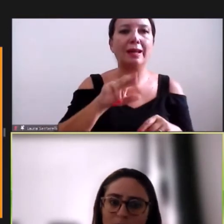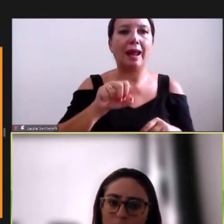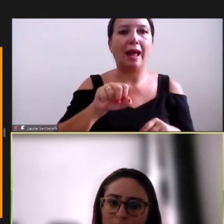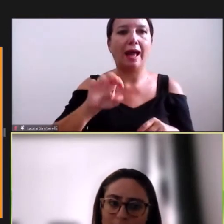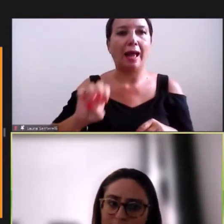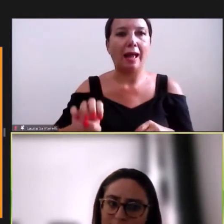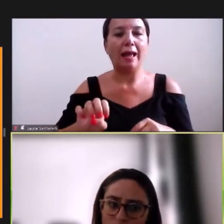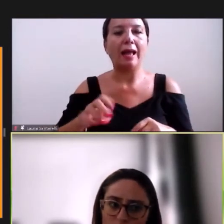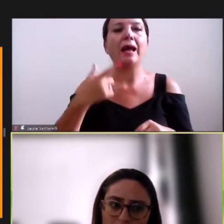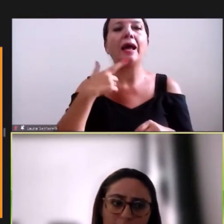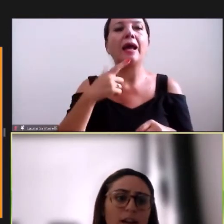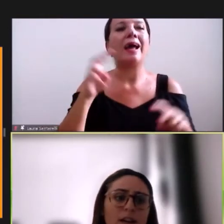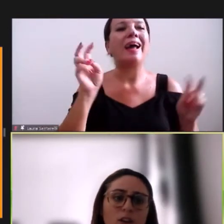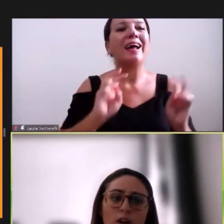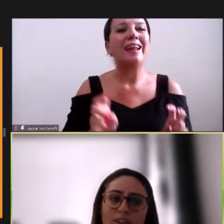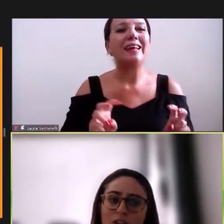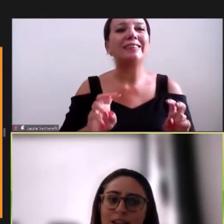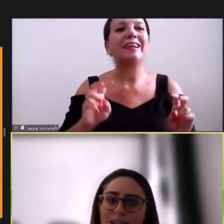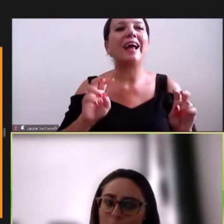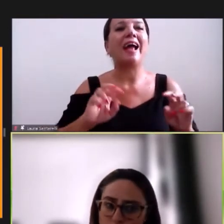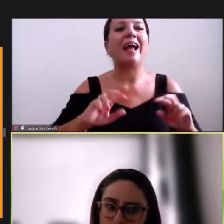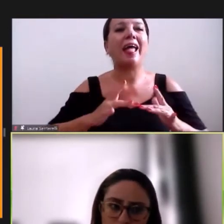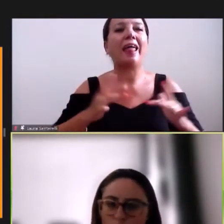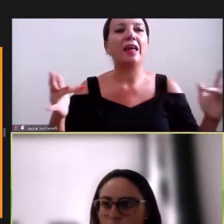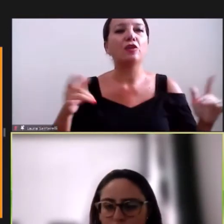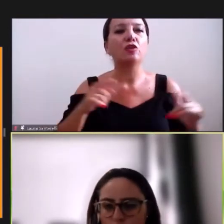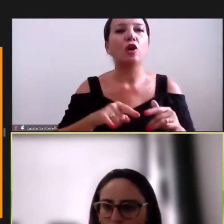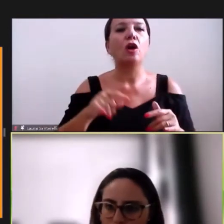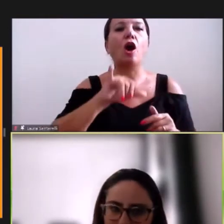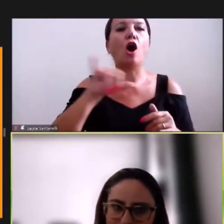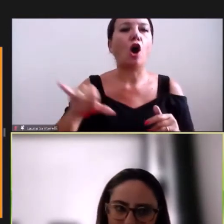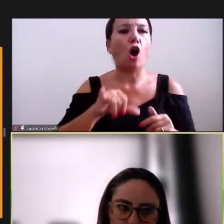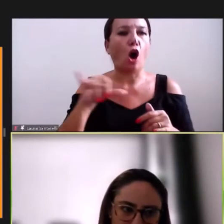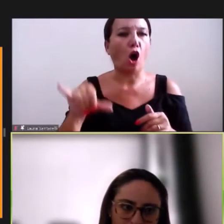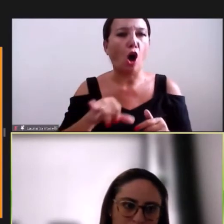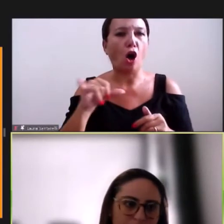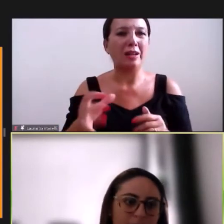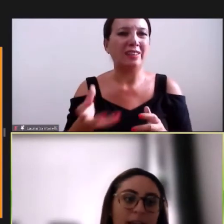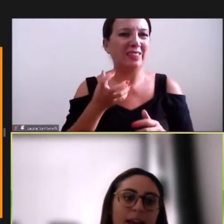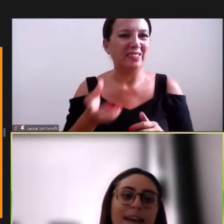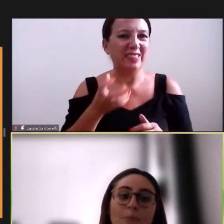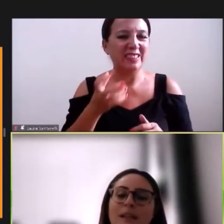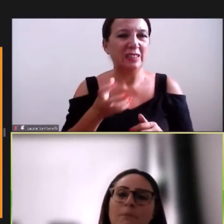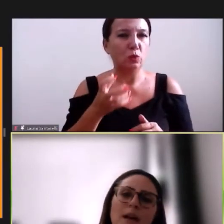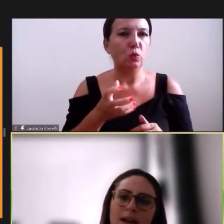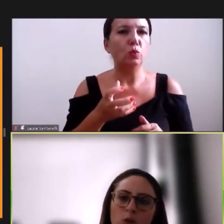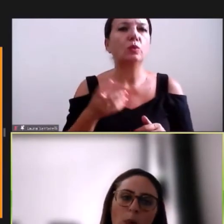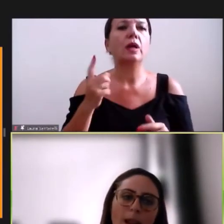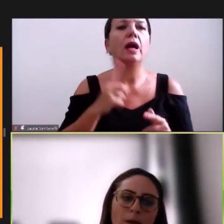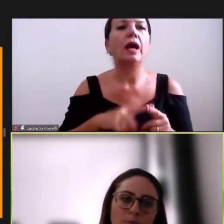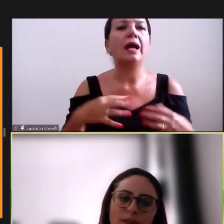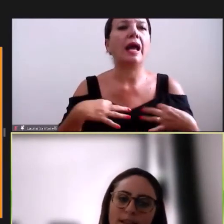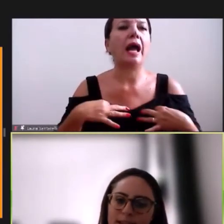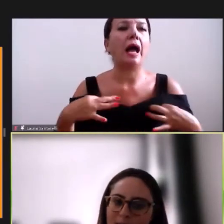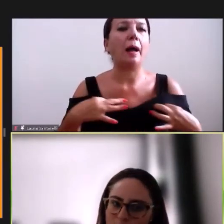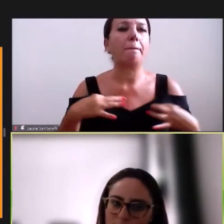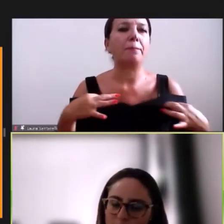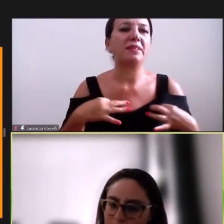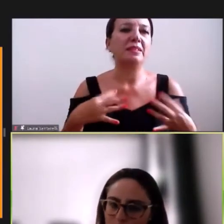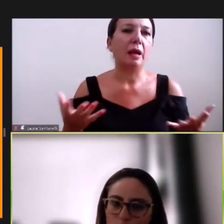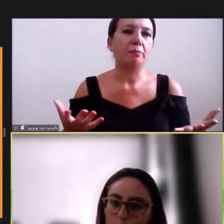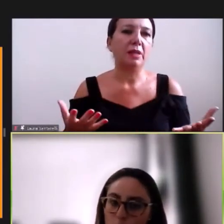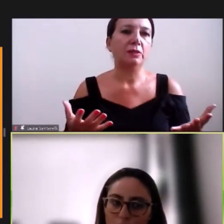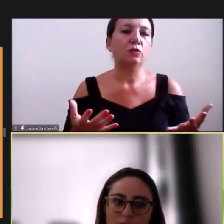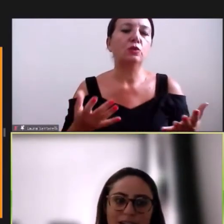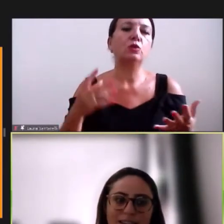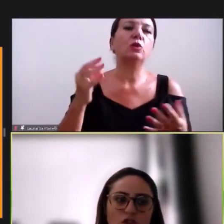da apparecchiature elettriche ed elettroniche, gli oli vegetali esausti, gli oli di frittura per intenderci banalmente, e i capi di abbigliamento. Più in dettaglio,